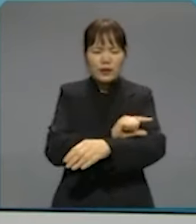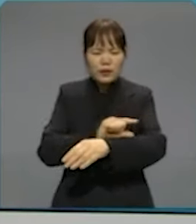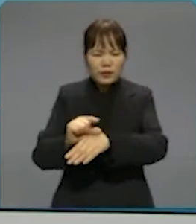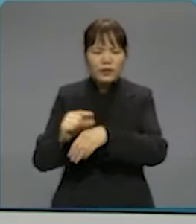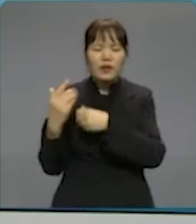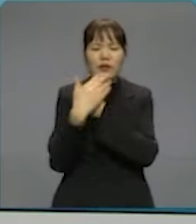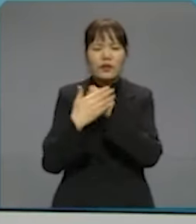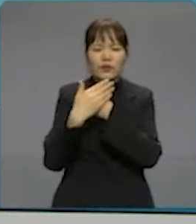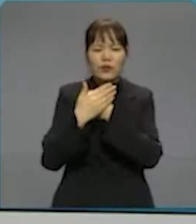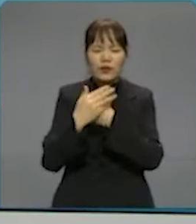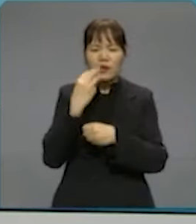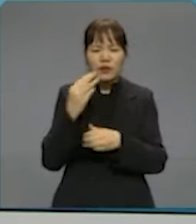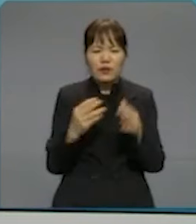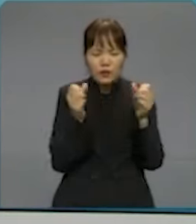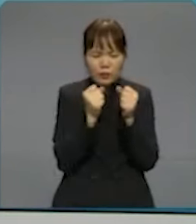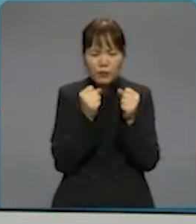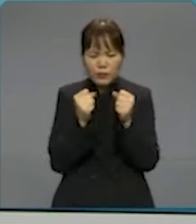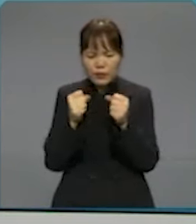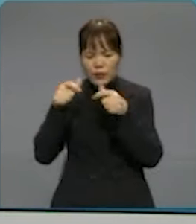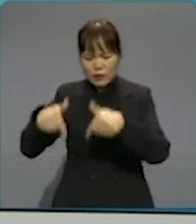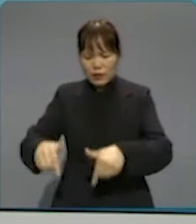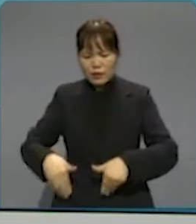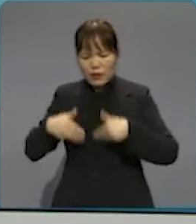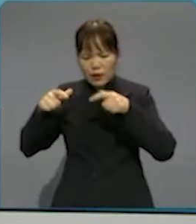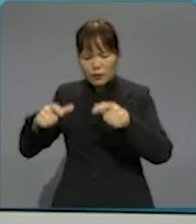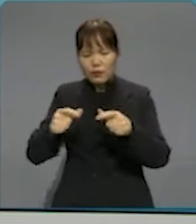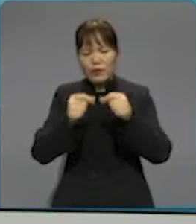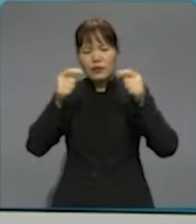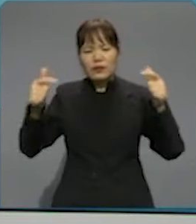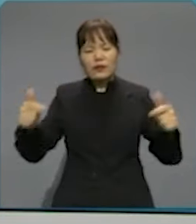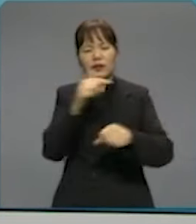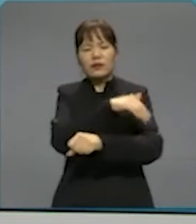지역을 경기 북부와 서남부권으로